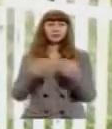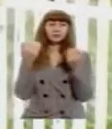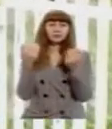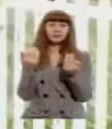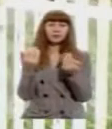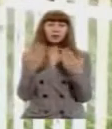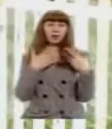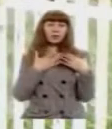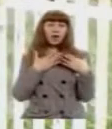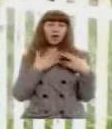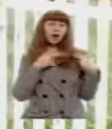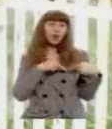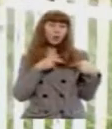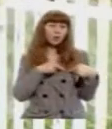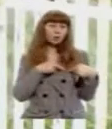Осында